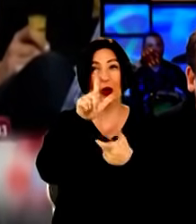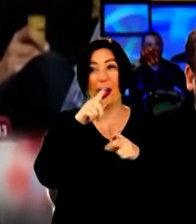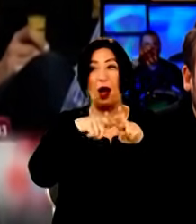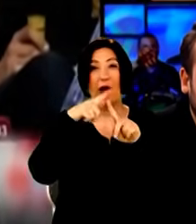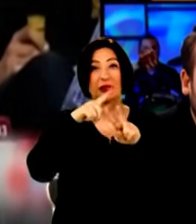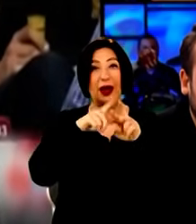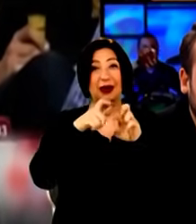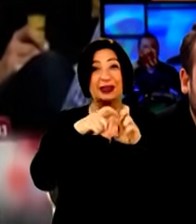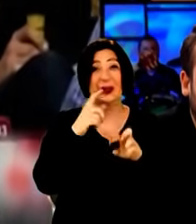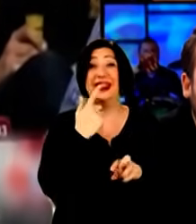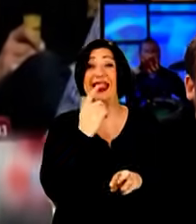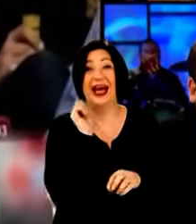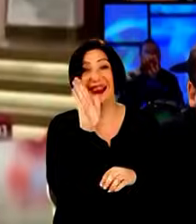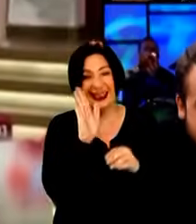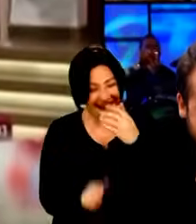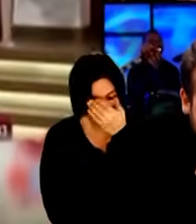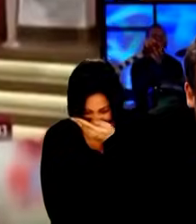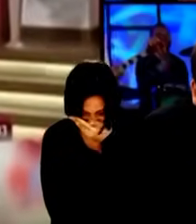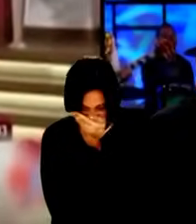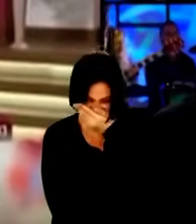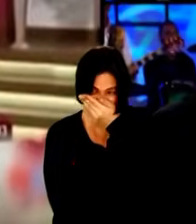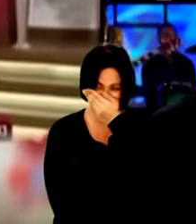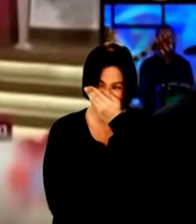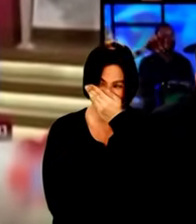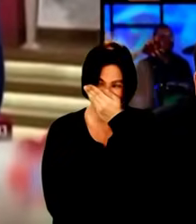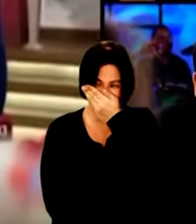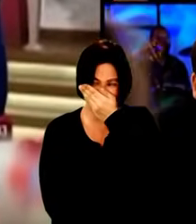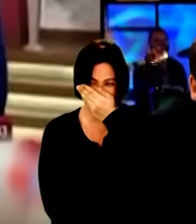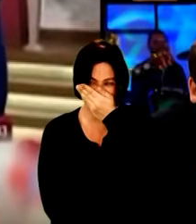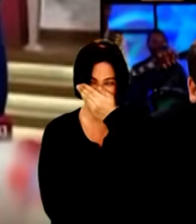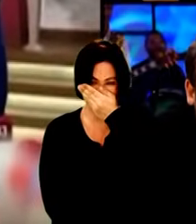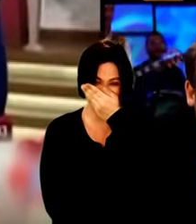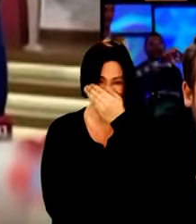Ay birden dil atar gibi geldi çöze ya. Ay özür dilerim ya, ne bileyim ben anlamadım.